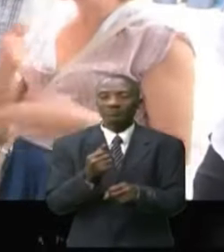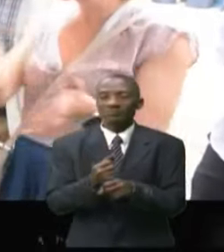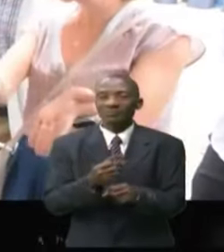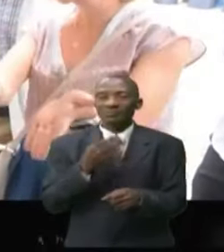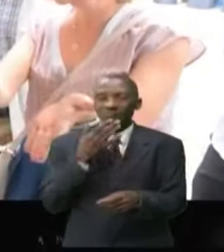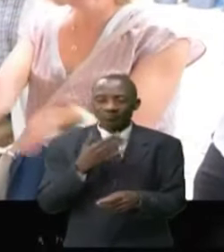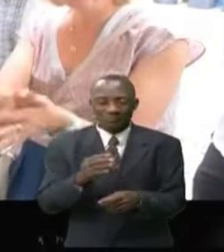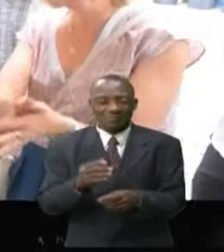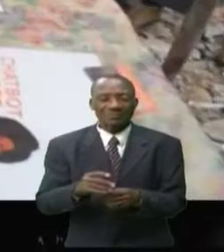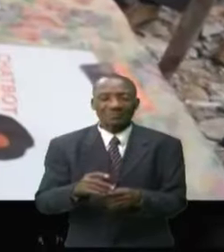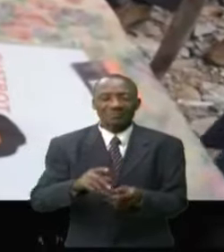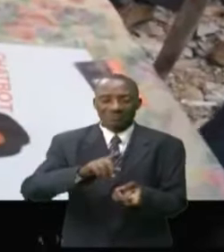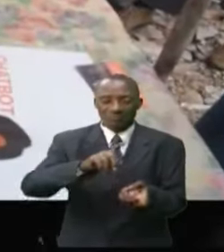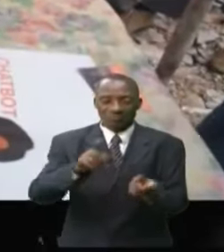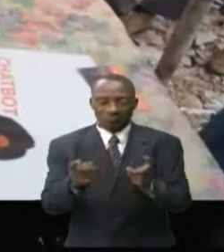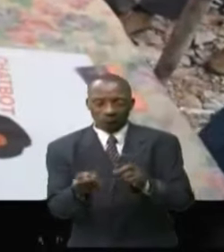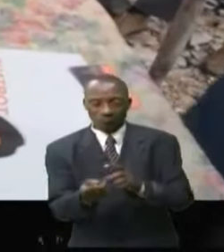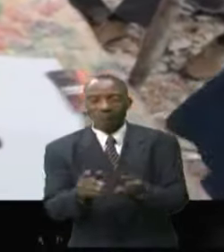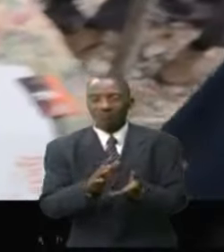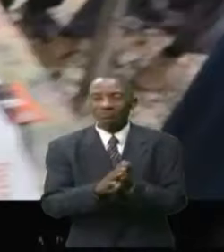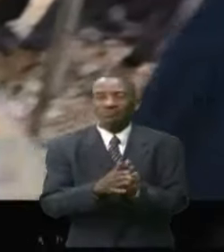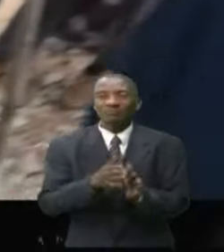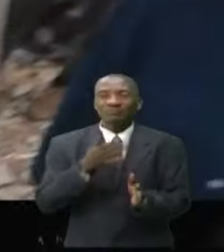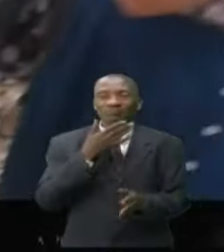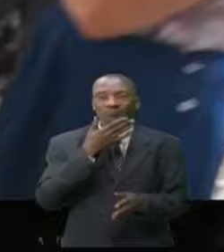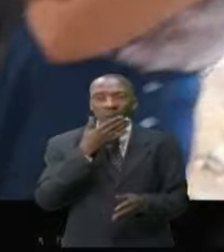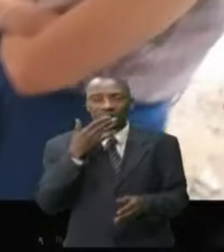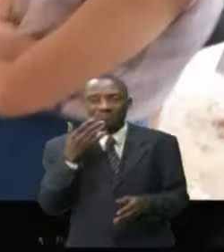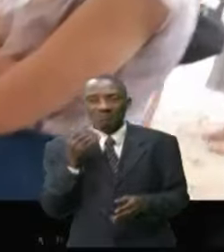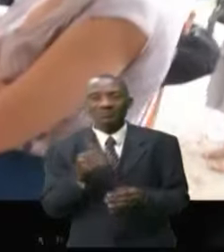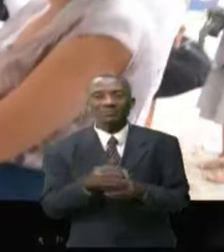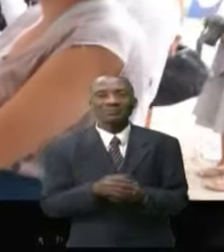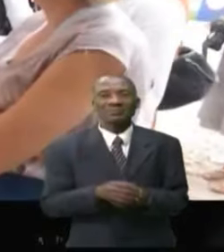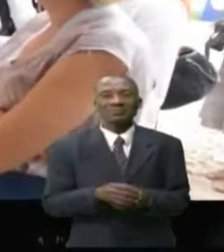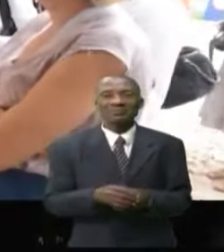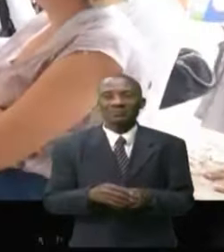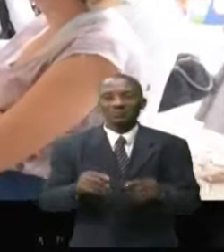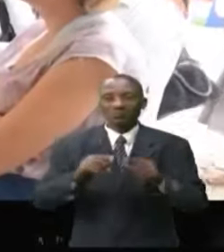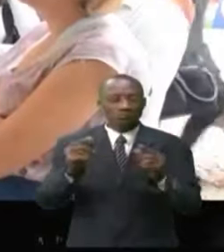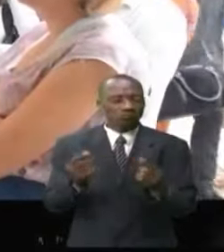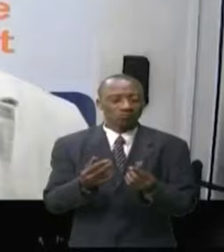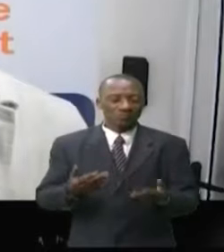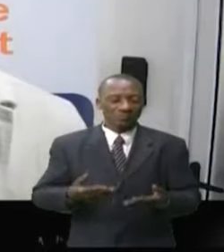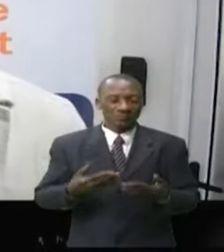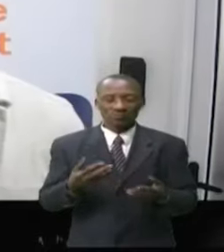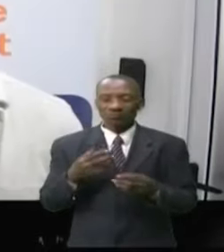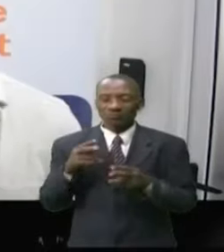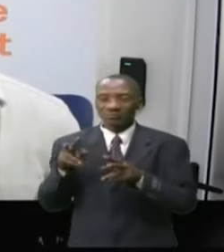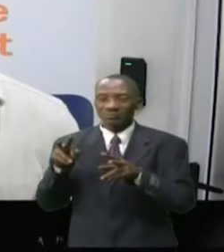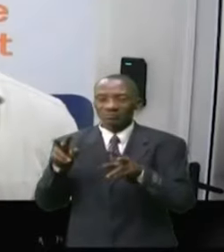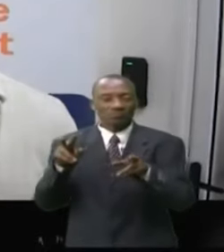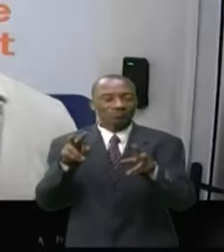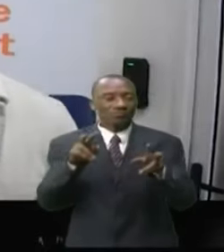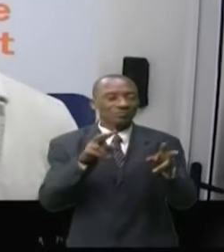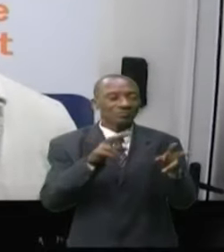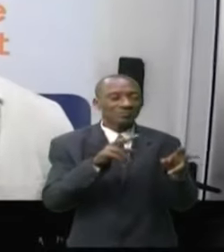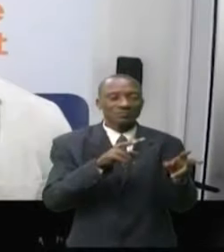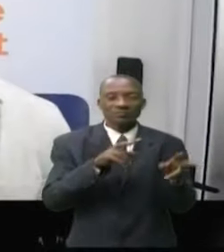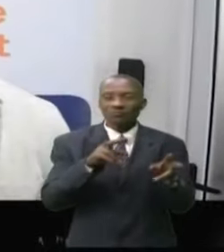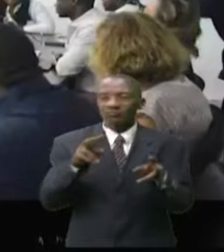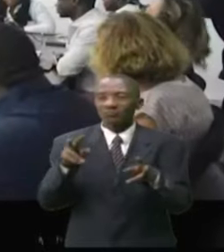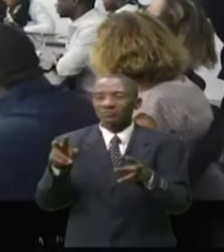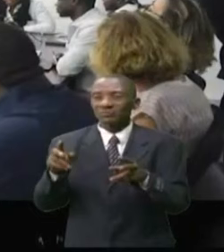souhaite le centre est ouvert à 24/ 24 7 jours sur 7 et puis c'est un centre qui est intégré dans le système de